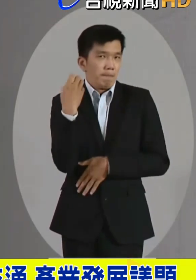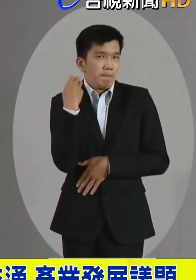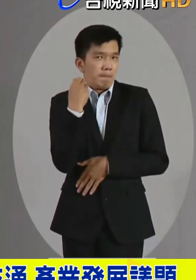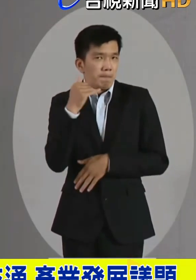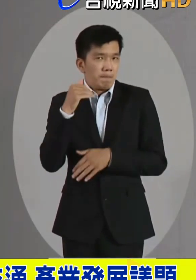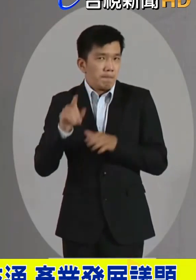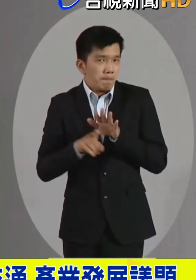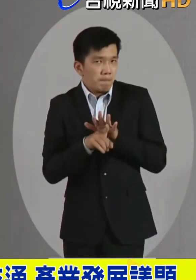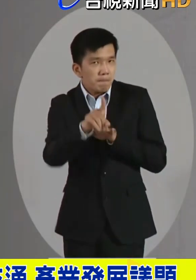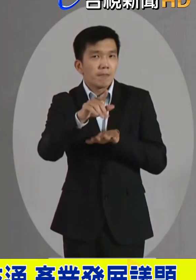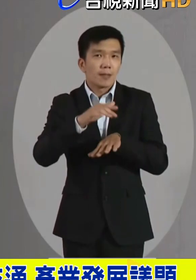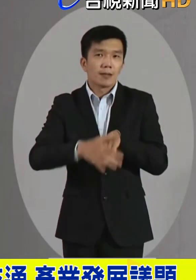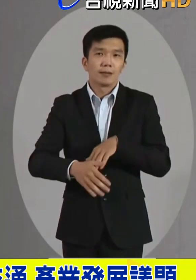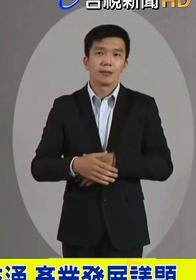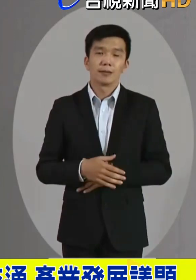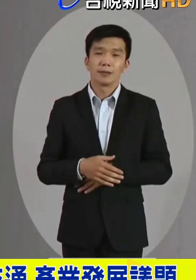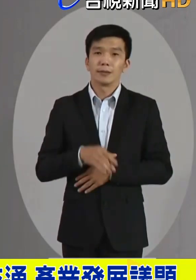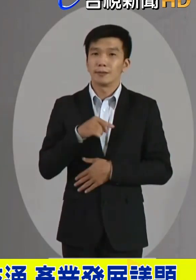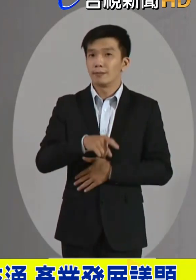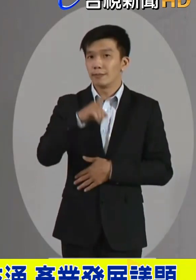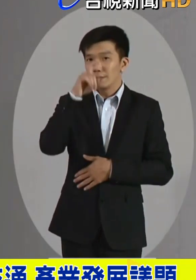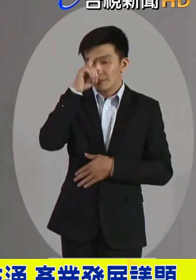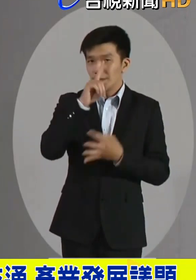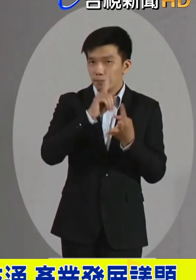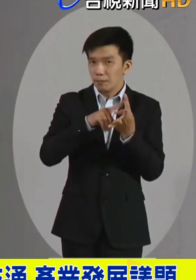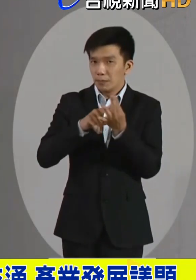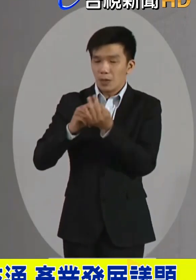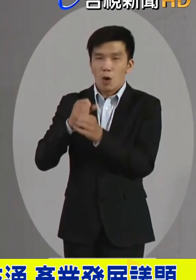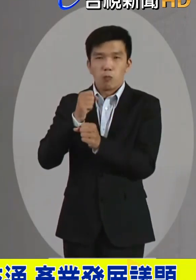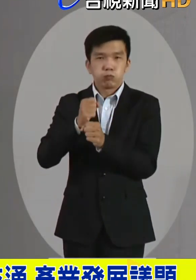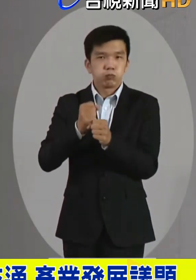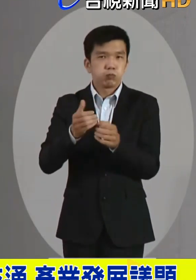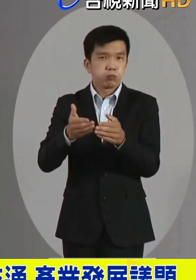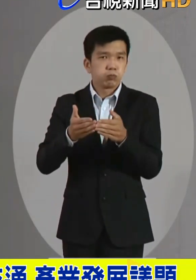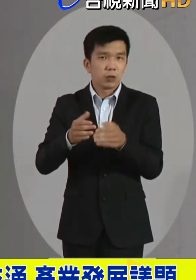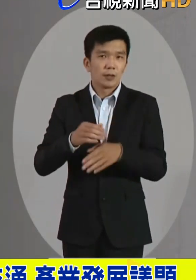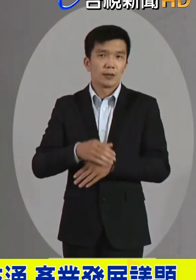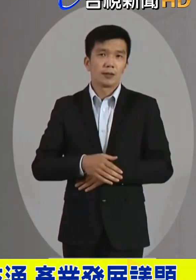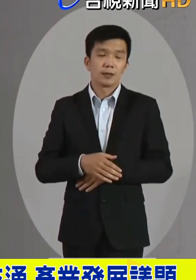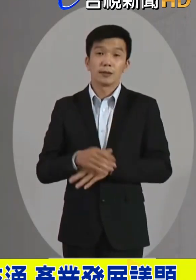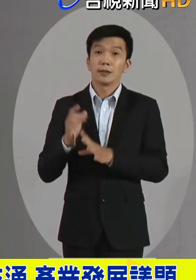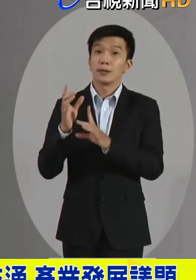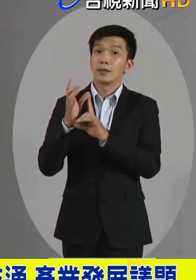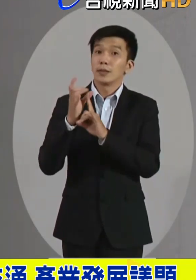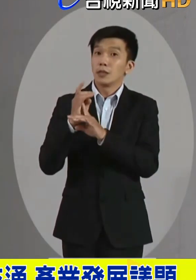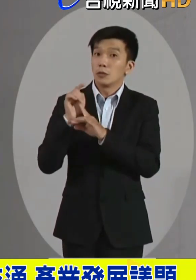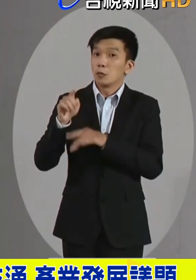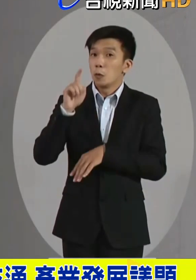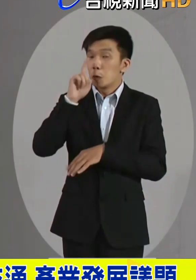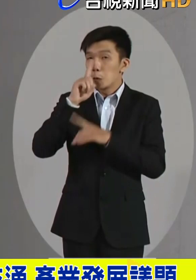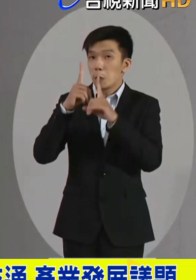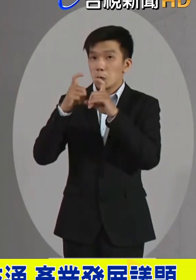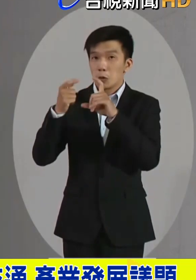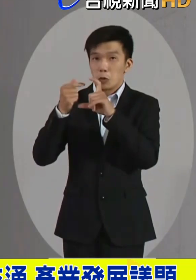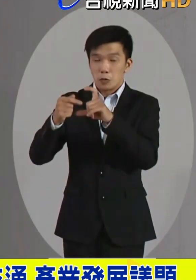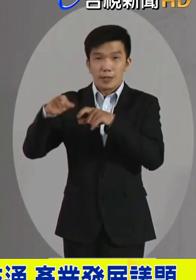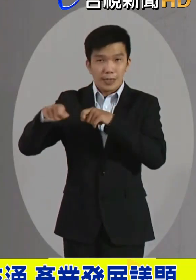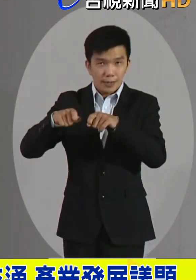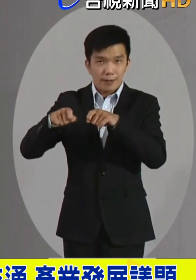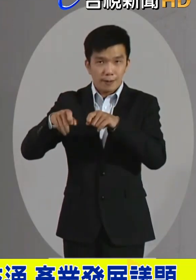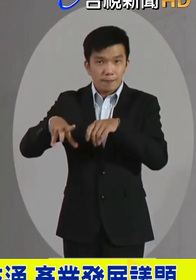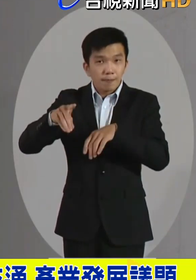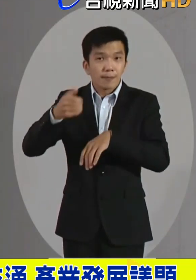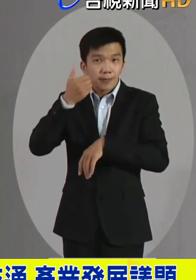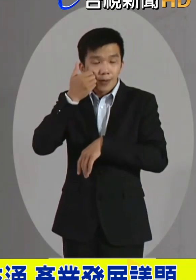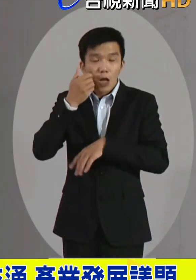是我们心心念念要做的事情。所以我的新竹是旧城再起计划由中正台出发，